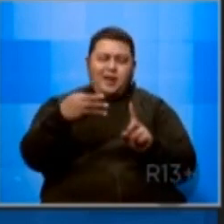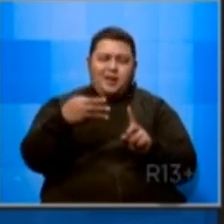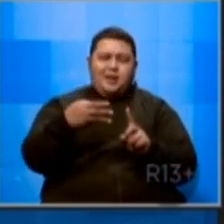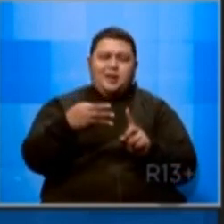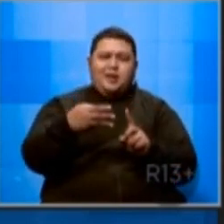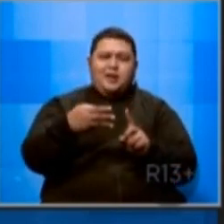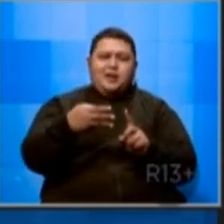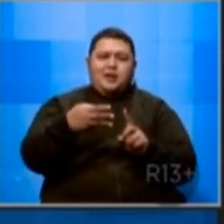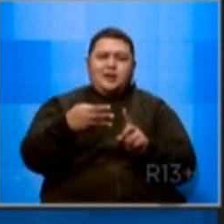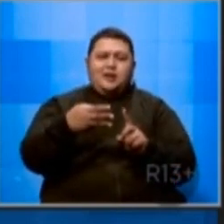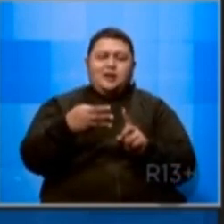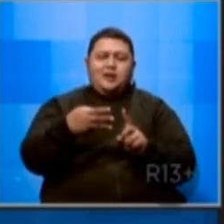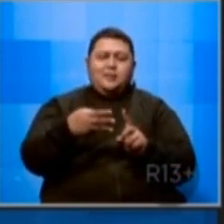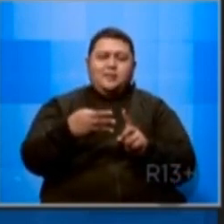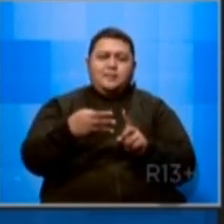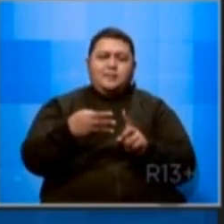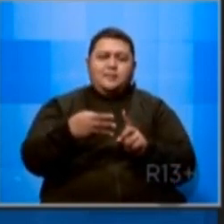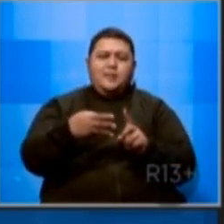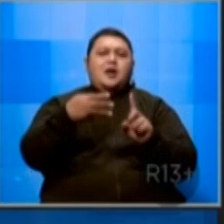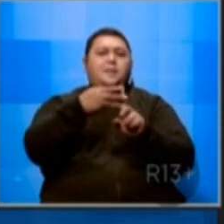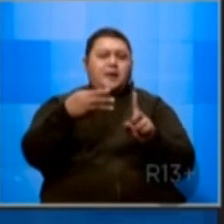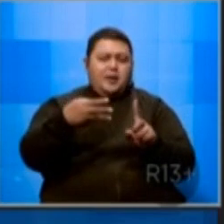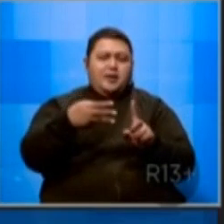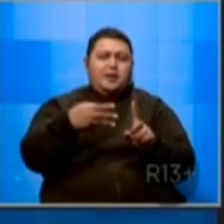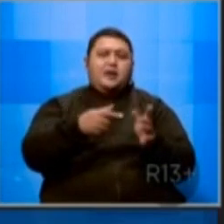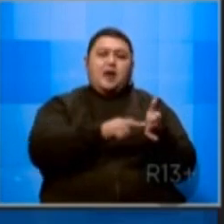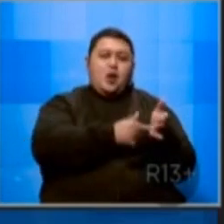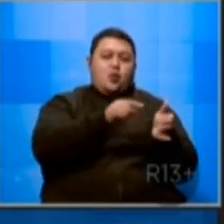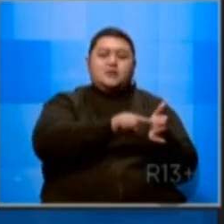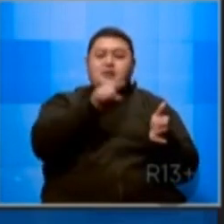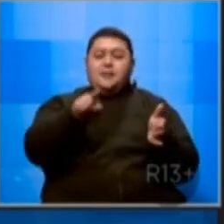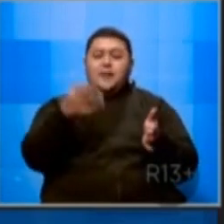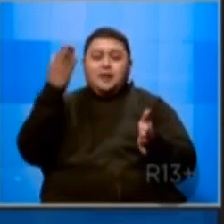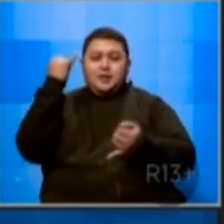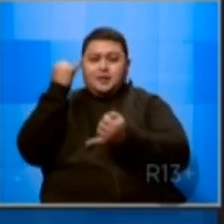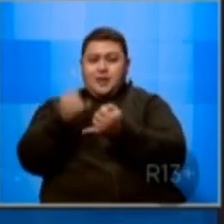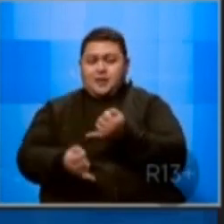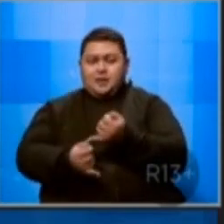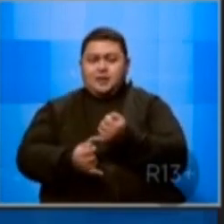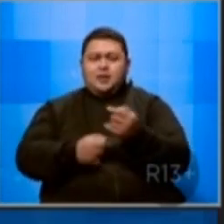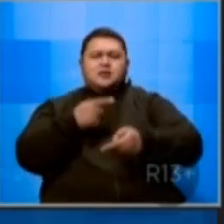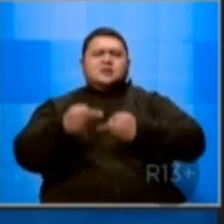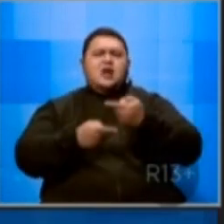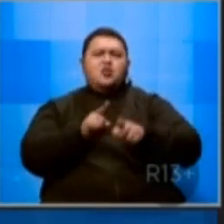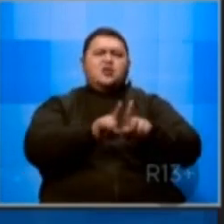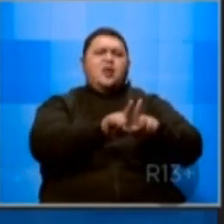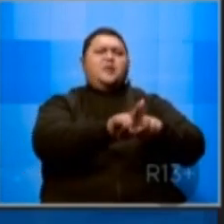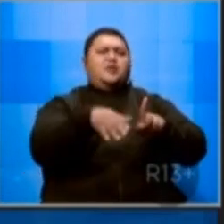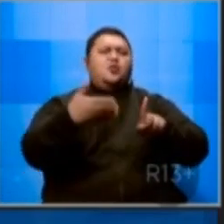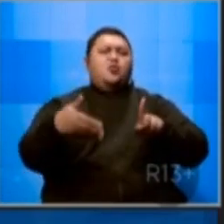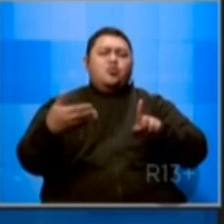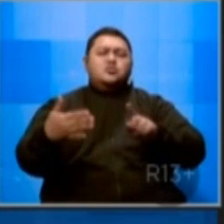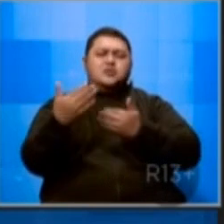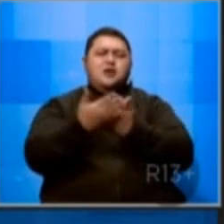selama awal sampai dengan padi terakhir yang selalu didampingi kemudian selalu